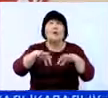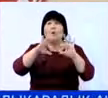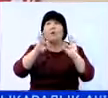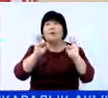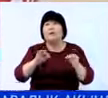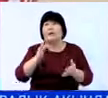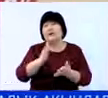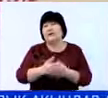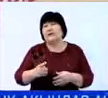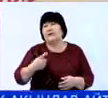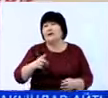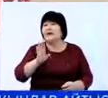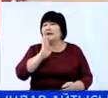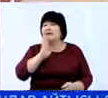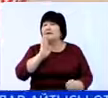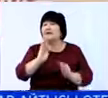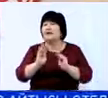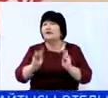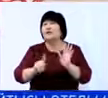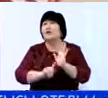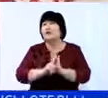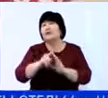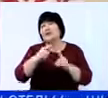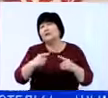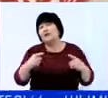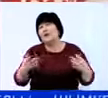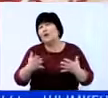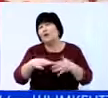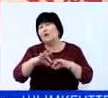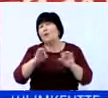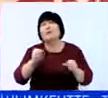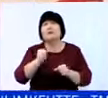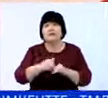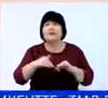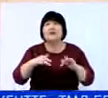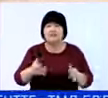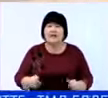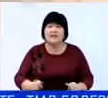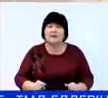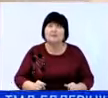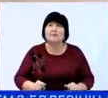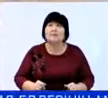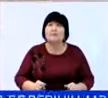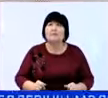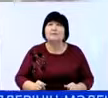өнер тамған Смер қыз жасауынан бастап, сан түрлі қолөнер бұйымдарын жасайды.